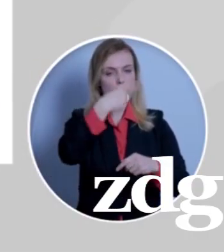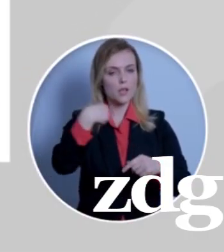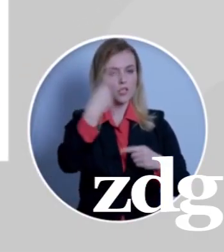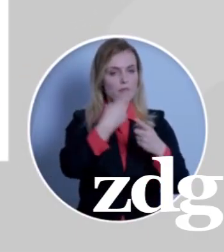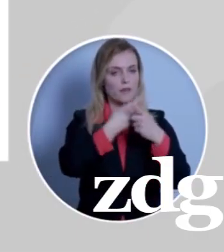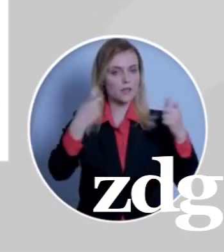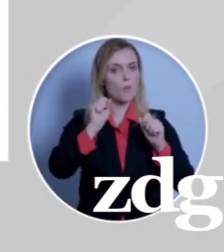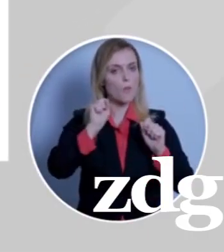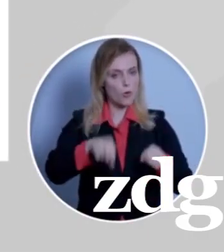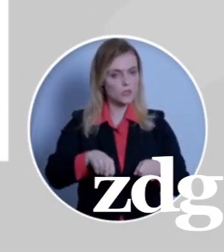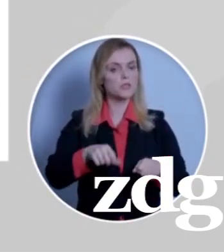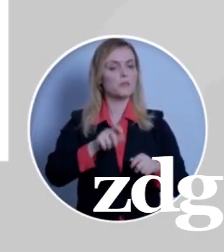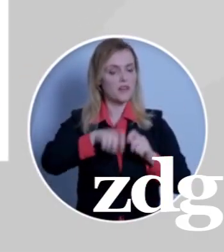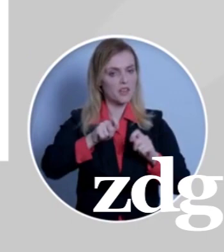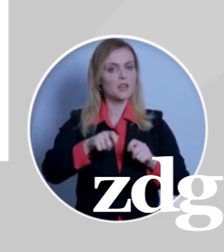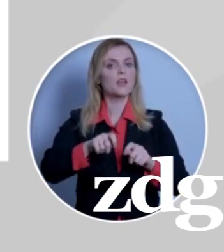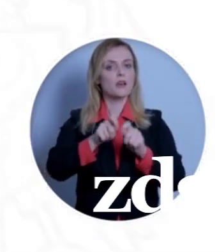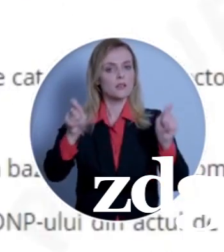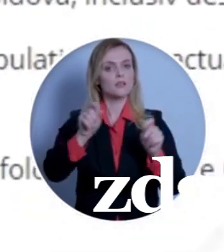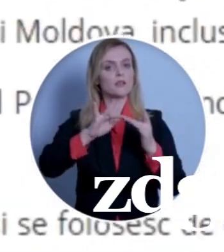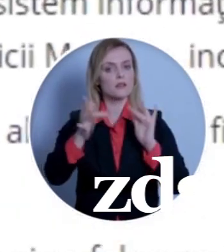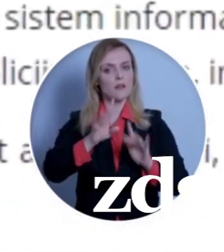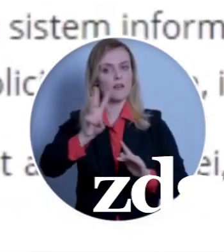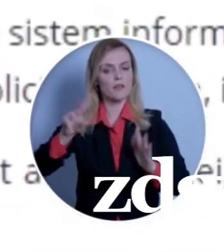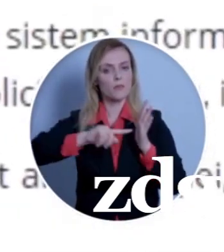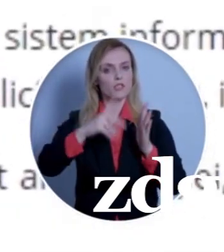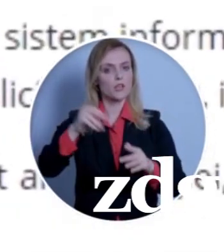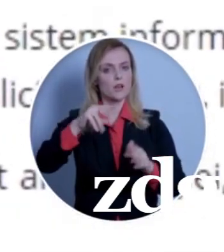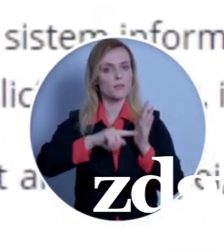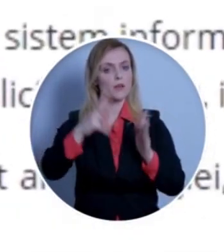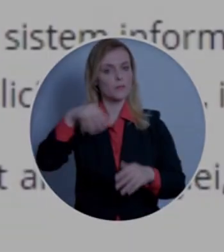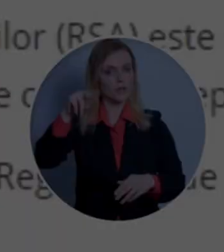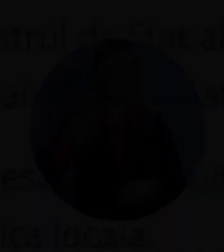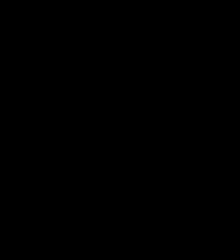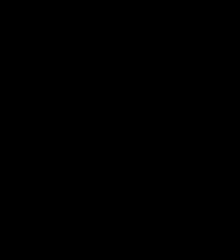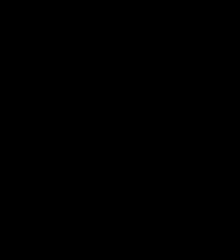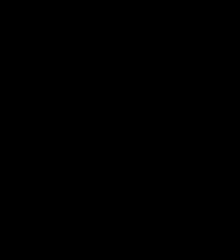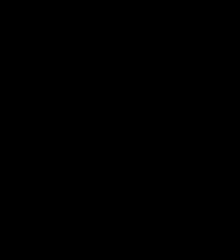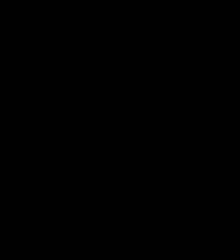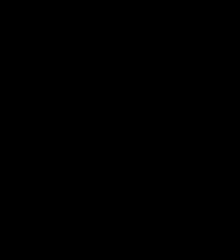verifica.cec.md, fiecare cetățean poate afla circumscripția în care poate să voteze.